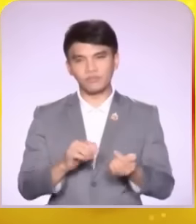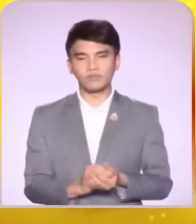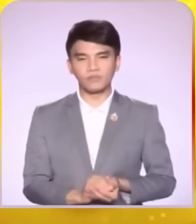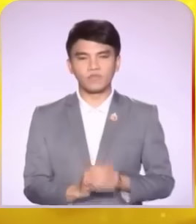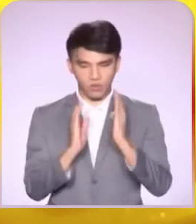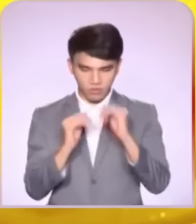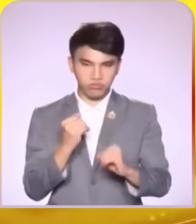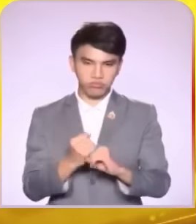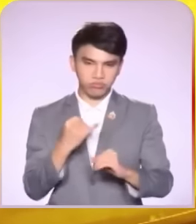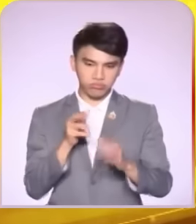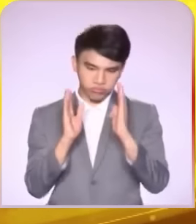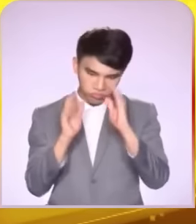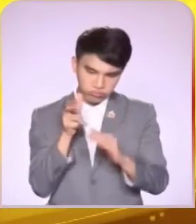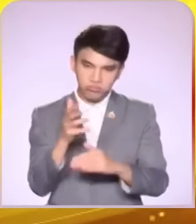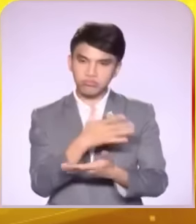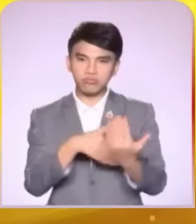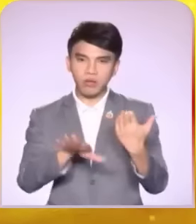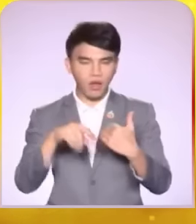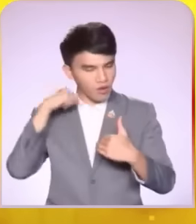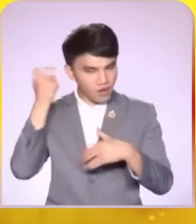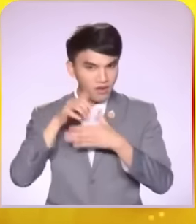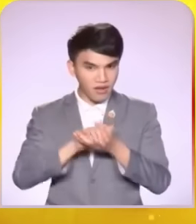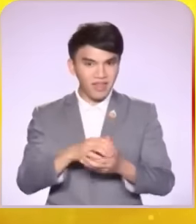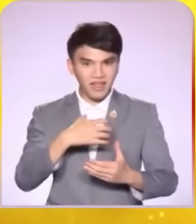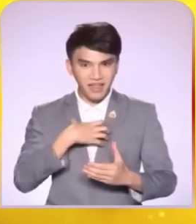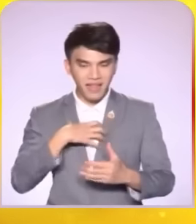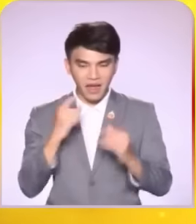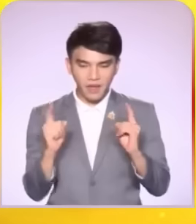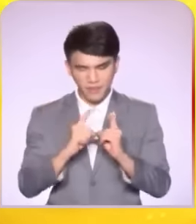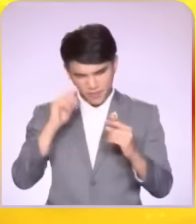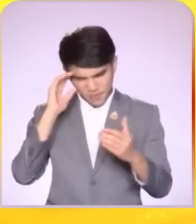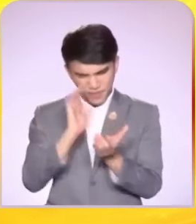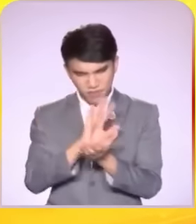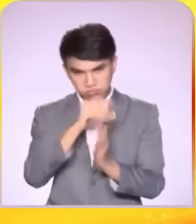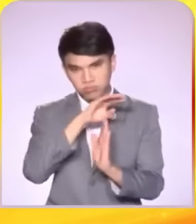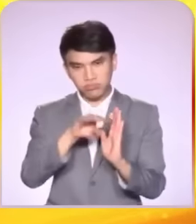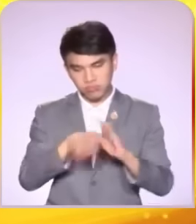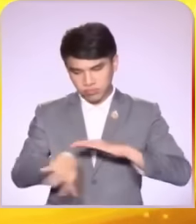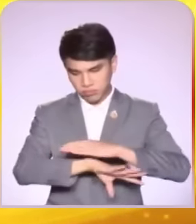ฝั่งผู้ก่อเหตุมือยิงหลบหนีอยู ่ ภรรยาบอกว่าอยากจะให้มามอบตัวแล้วก็มีรายละ